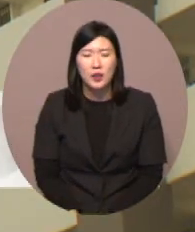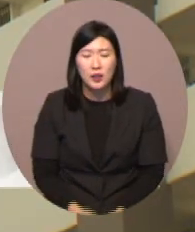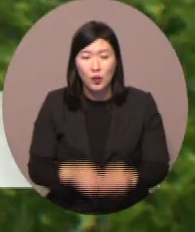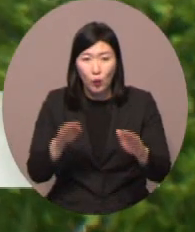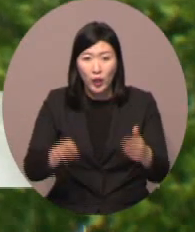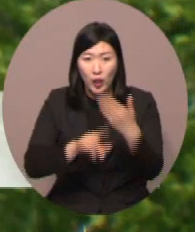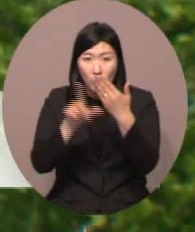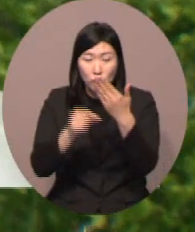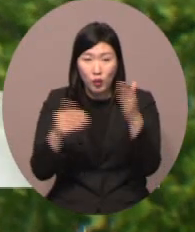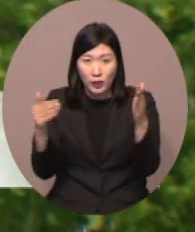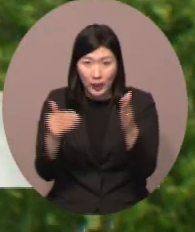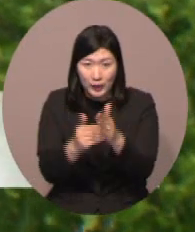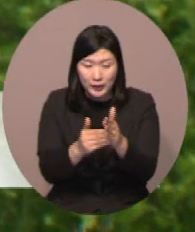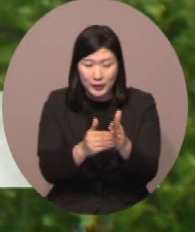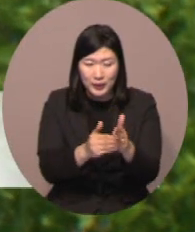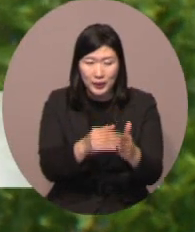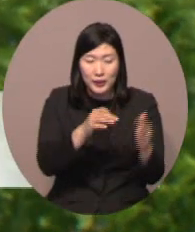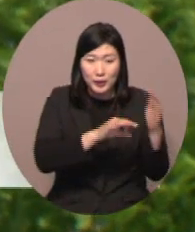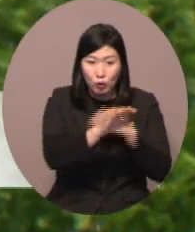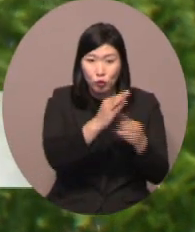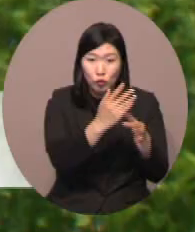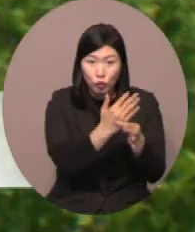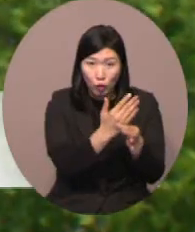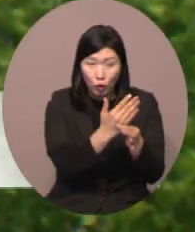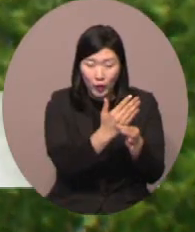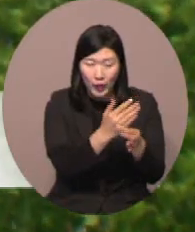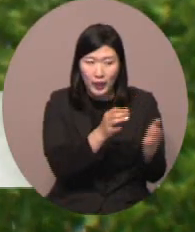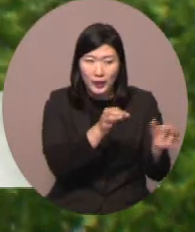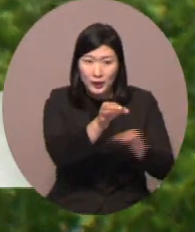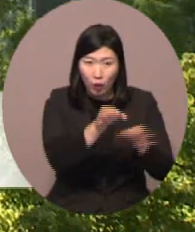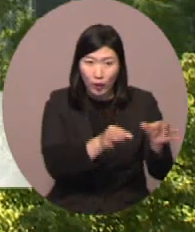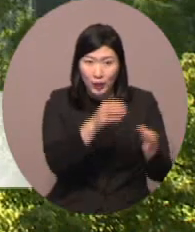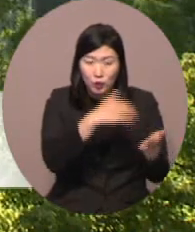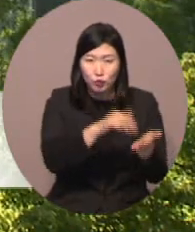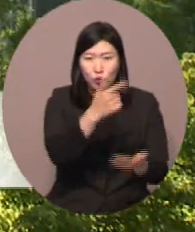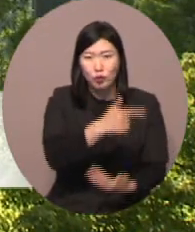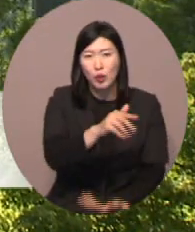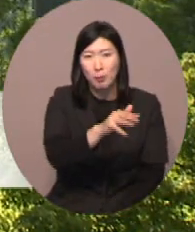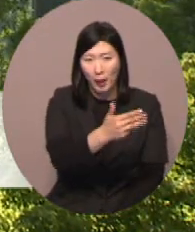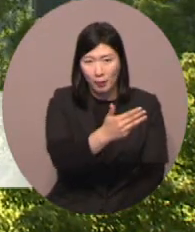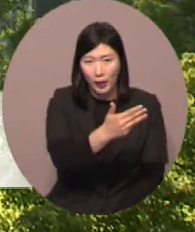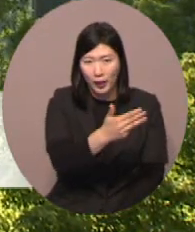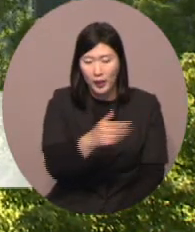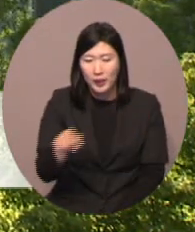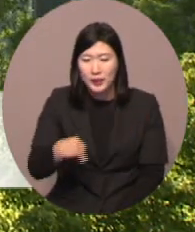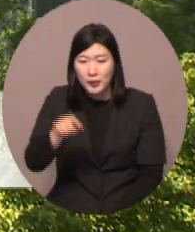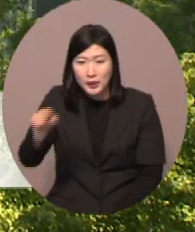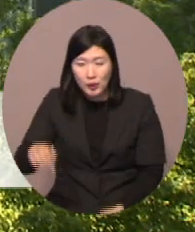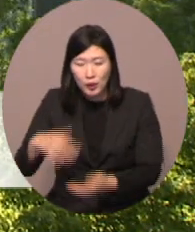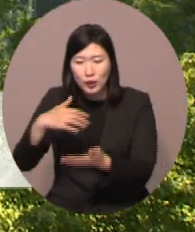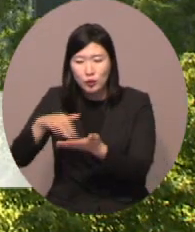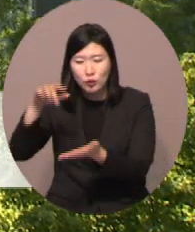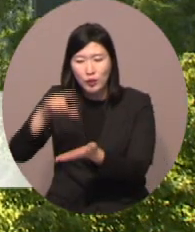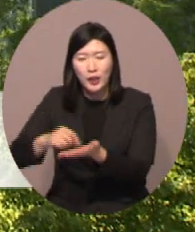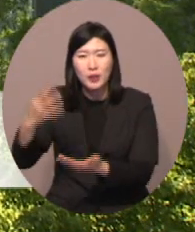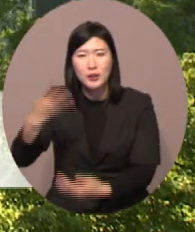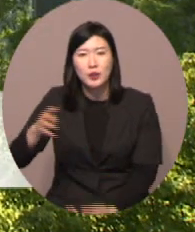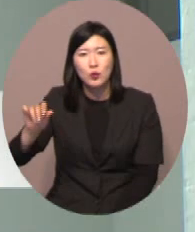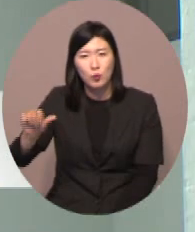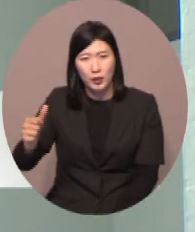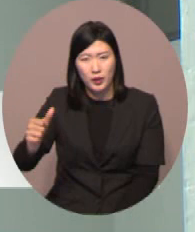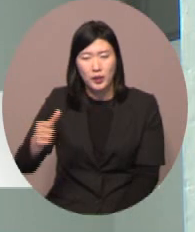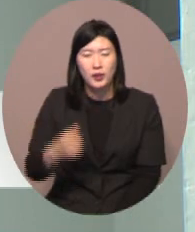9월까지 도심에서는 총 68건의 거래가 진행됐지만 원도심은 4,500 49건에